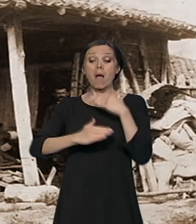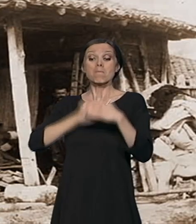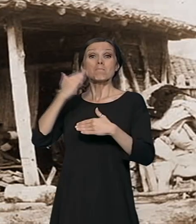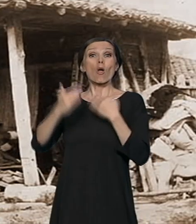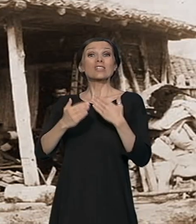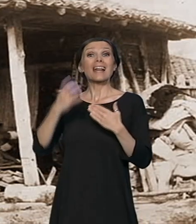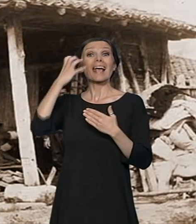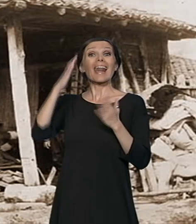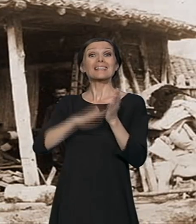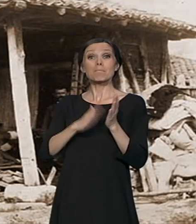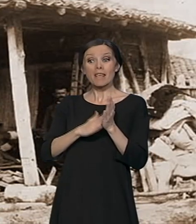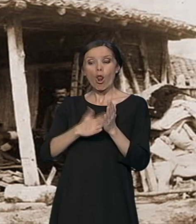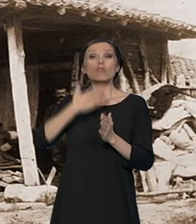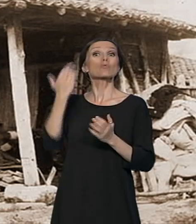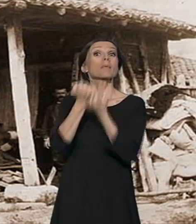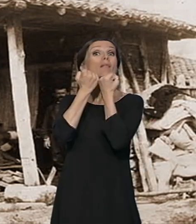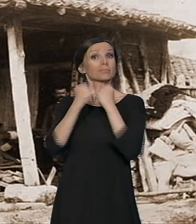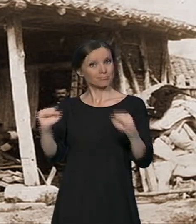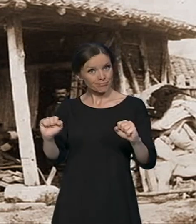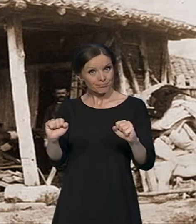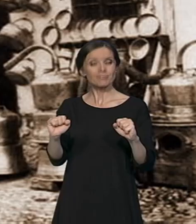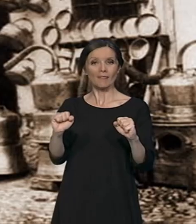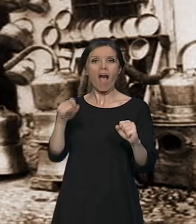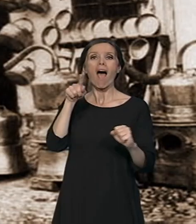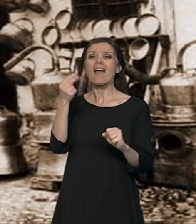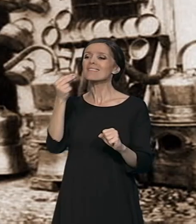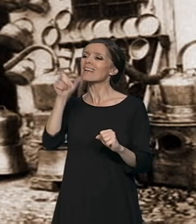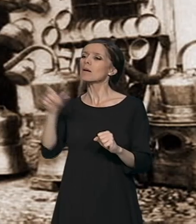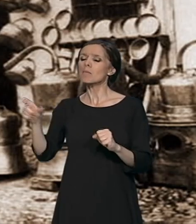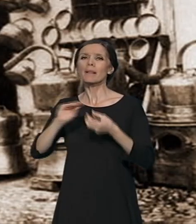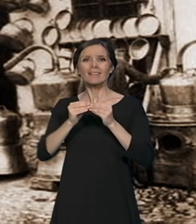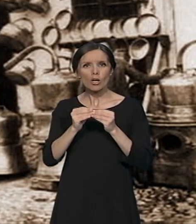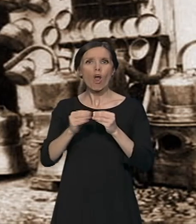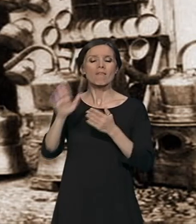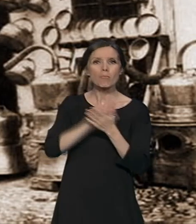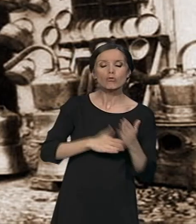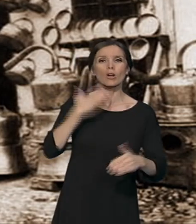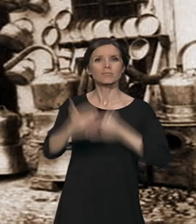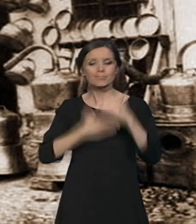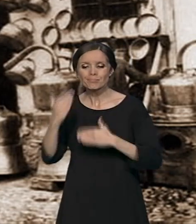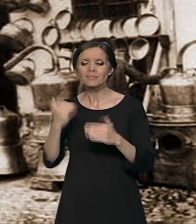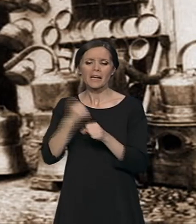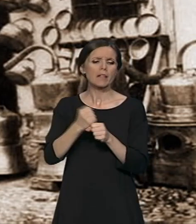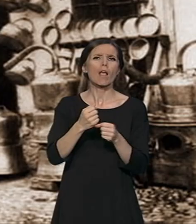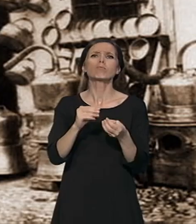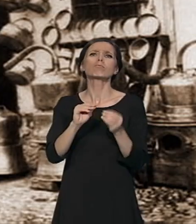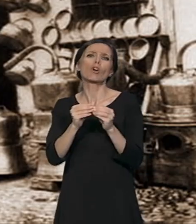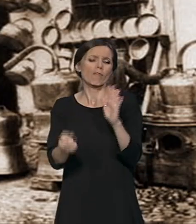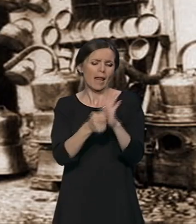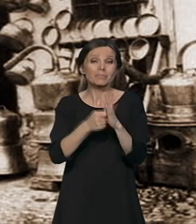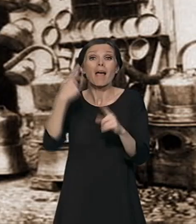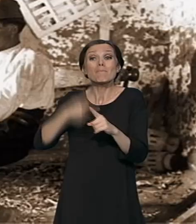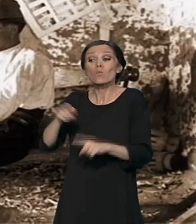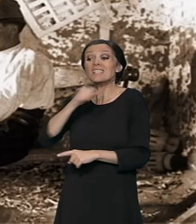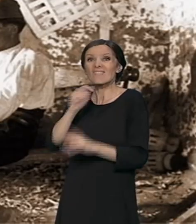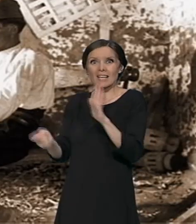počeli su da se masovno doseljavaju i na osnovu bavljenja dućanskom trgovinom i bavljenja trgovinom svinjama. Ta